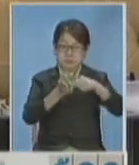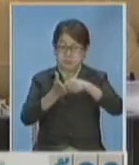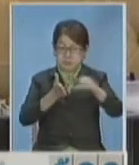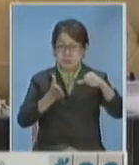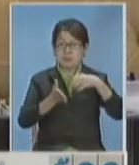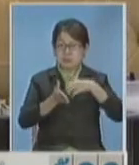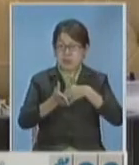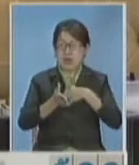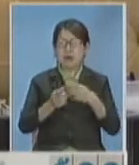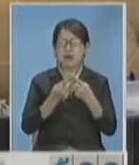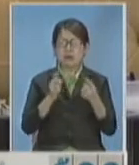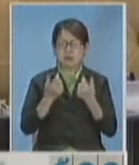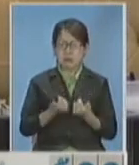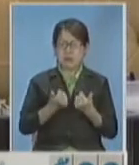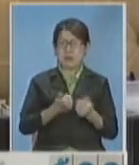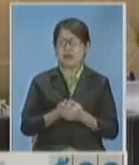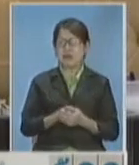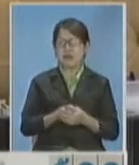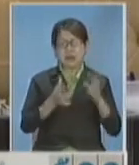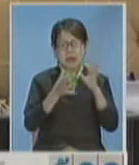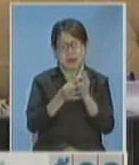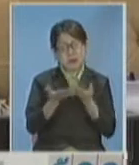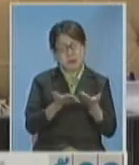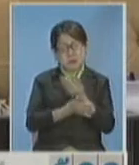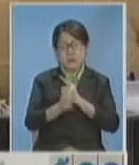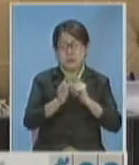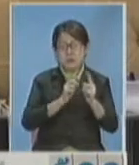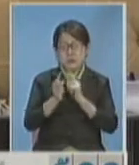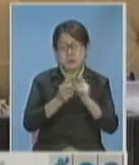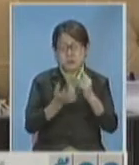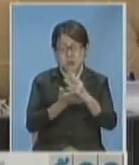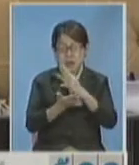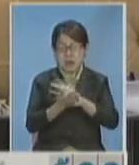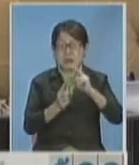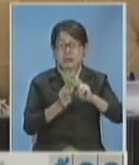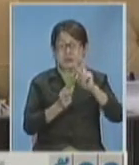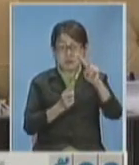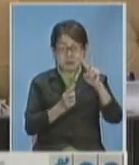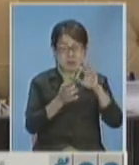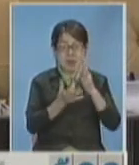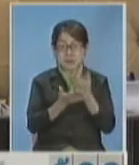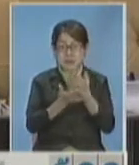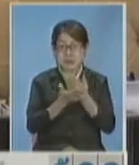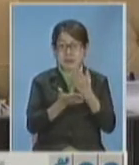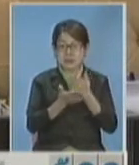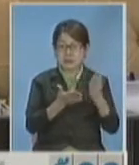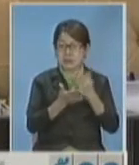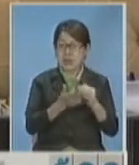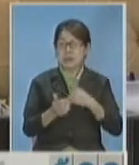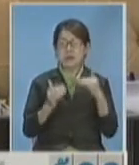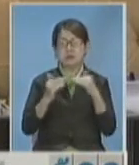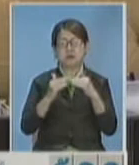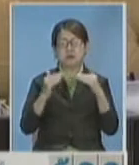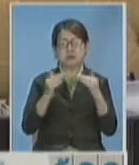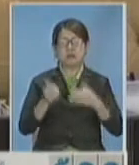แต่นี่แค่เป็นยติงบประมาณแล้วอยู่ในวรรคสองแต่ท่านใช้สิทธิ์ของท่านเลยเถิดไปถึง